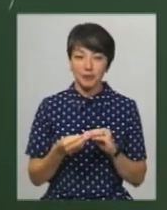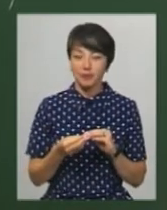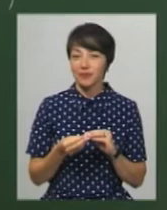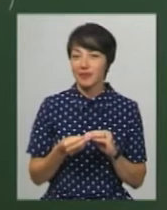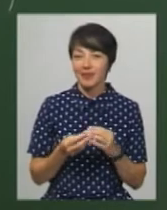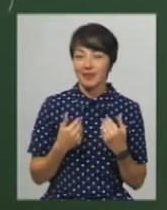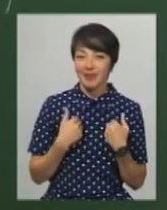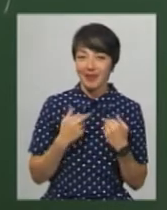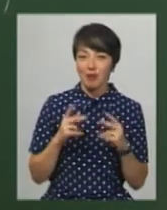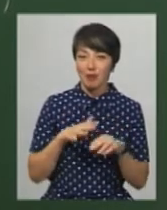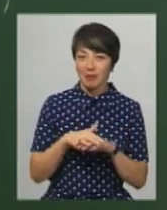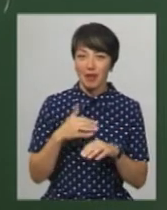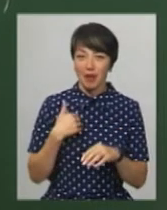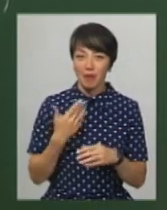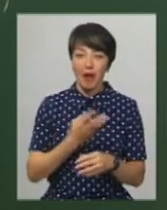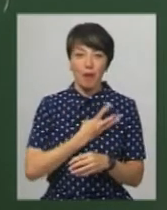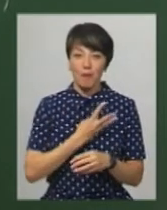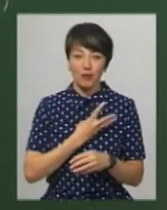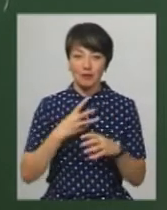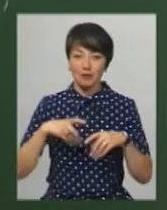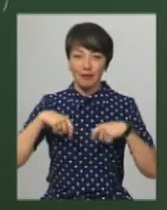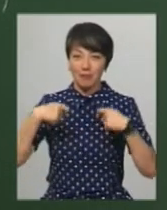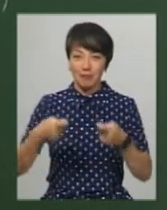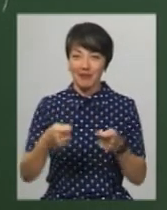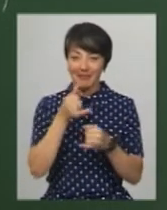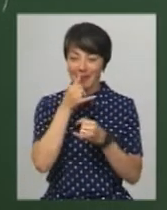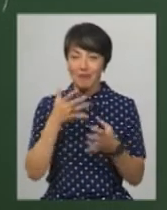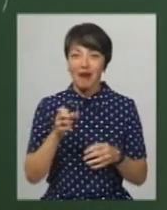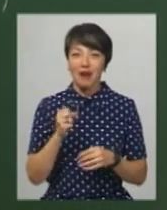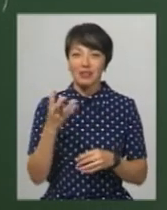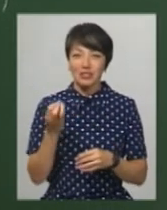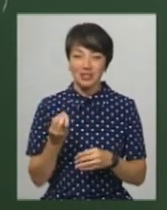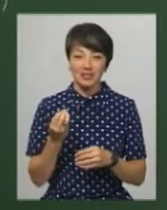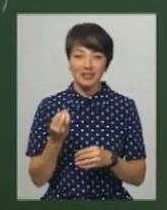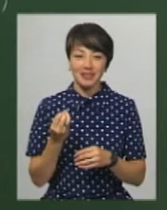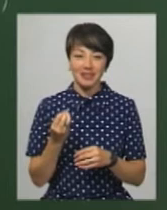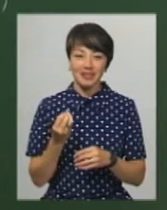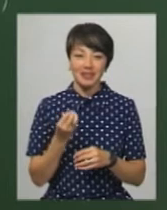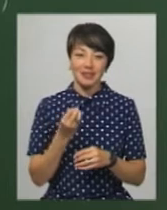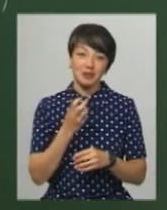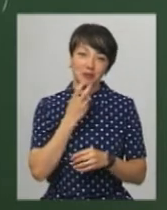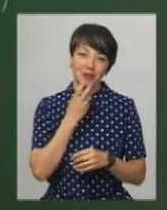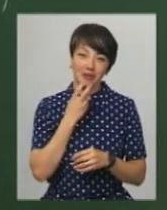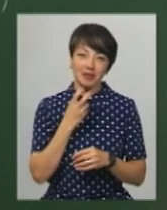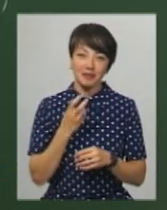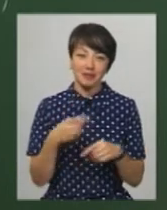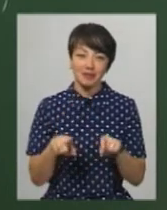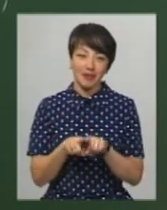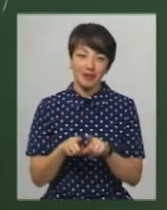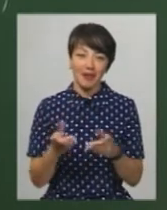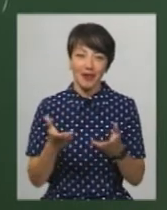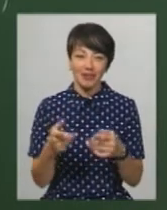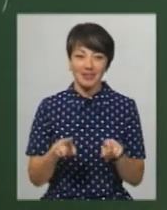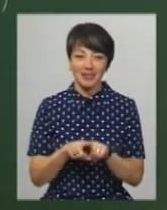Ну, я як математик, я, мабуть, емоцій не передам. А ще відвіті смайлики, так, ну, якось так.